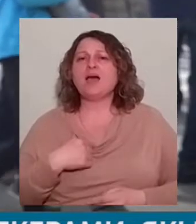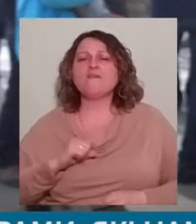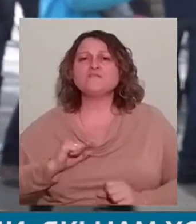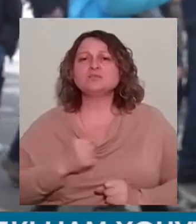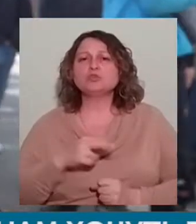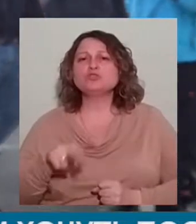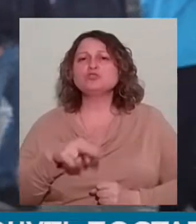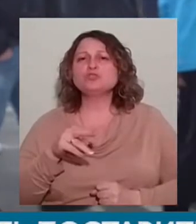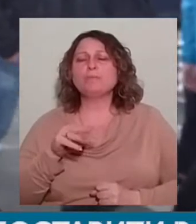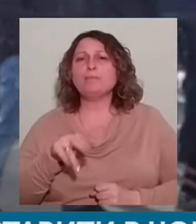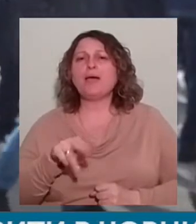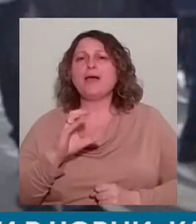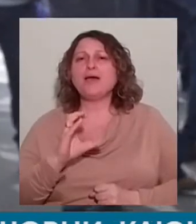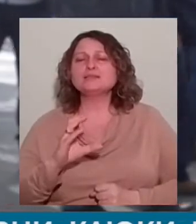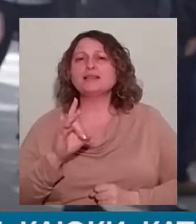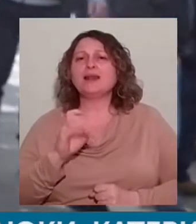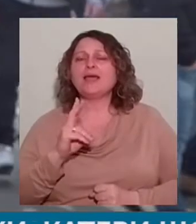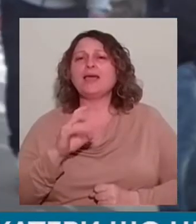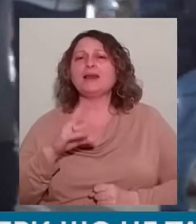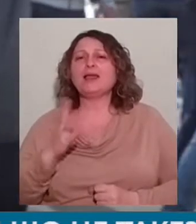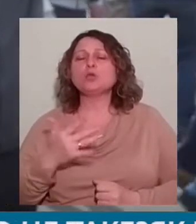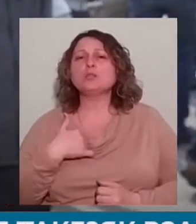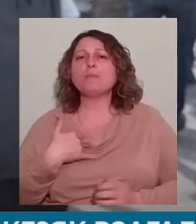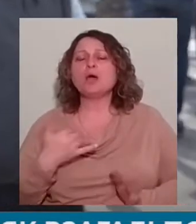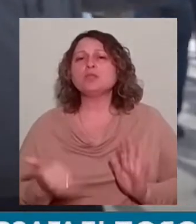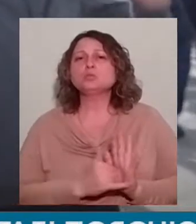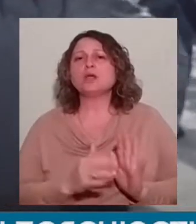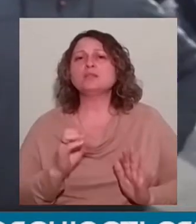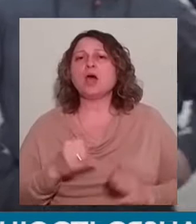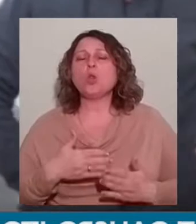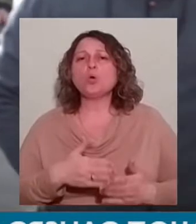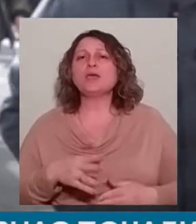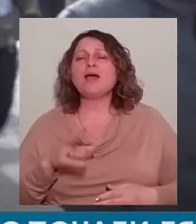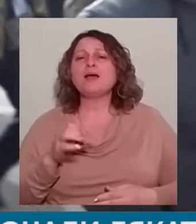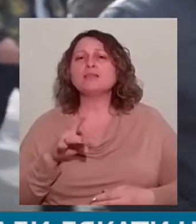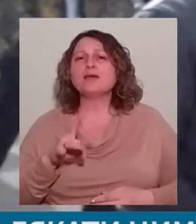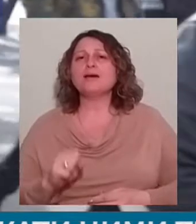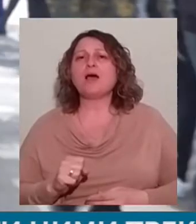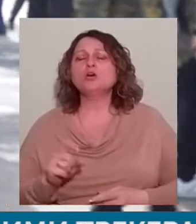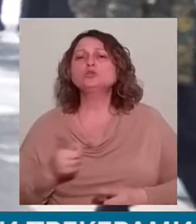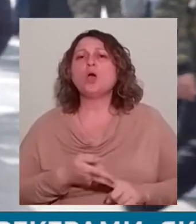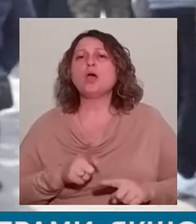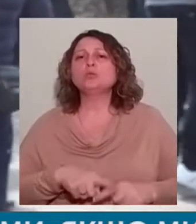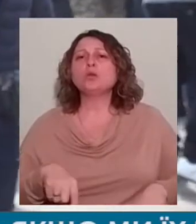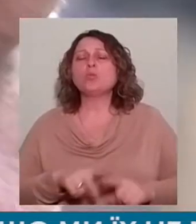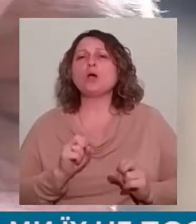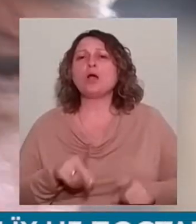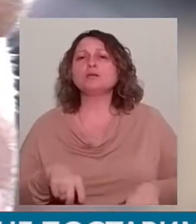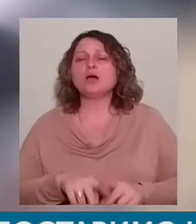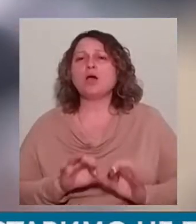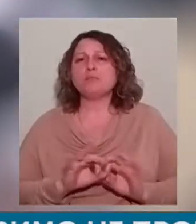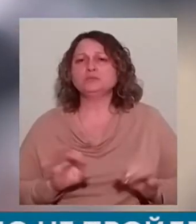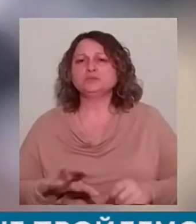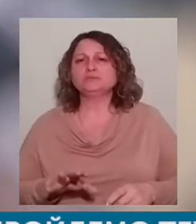GPS-трекерами, которые нам хотят поставить в лодки, в каюки, в катера. Что это такое? Как это объясняется вообще?